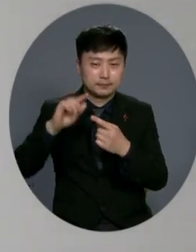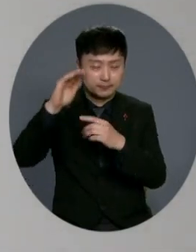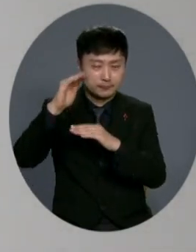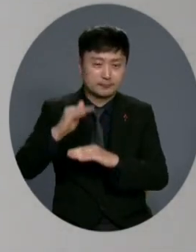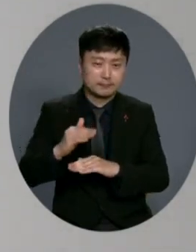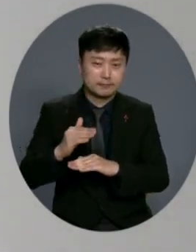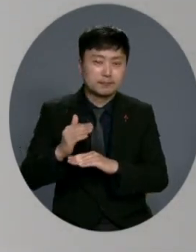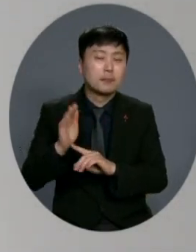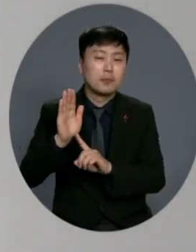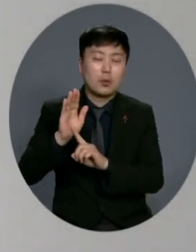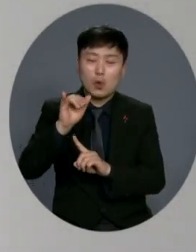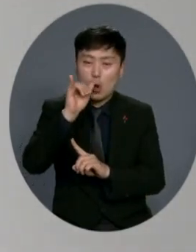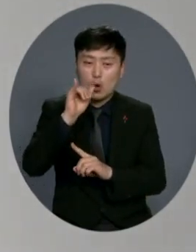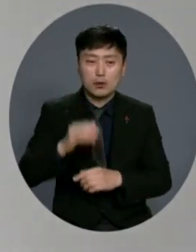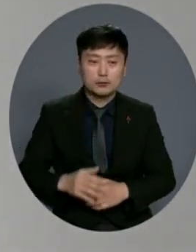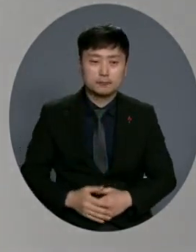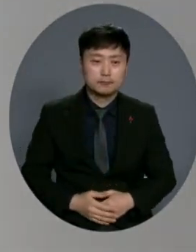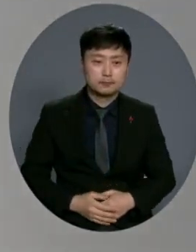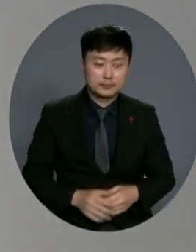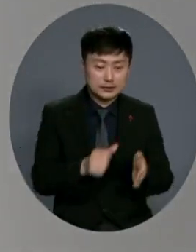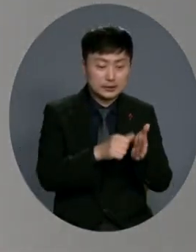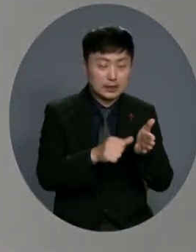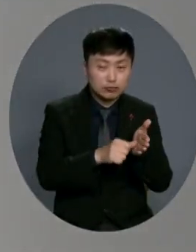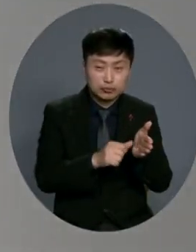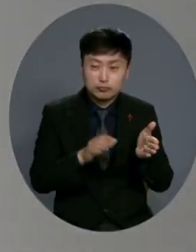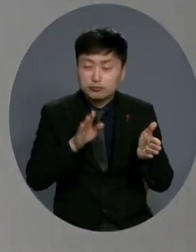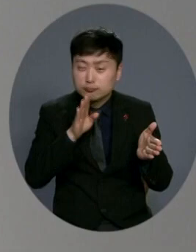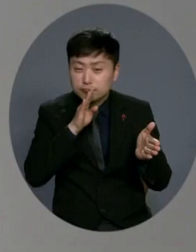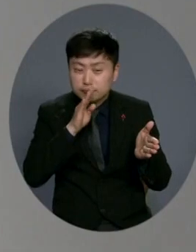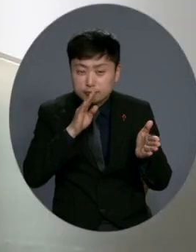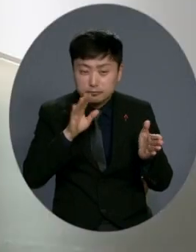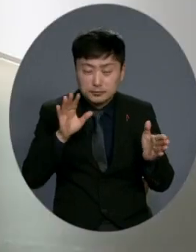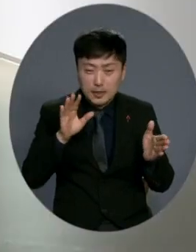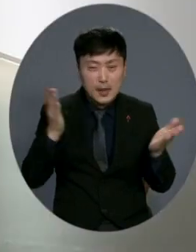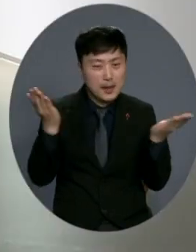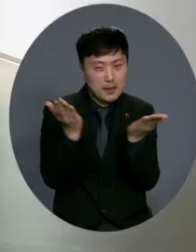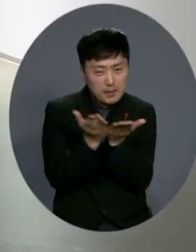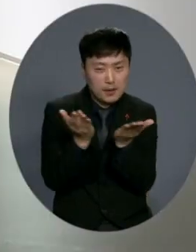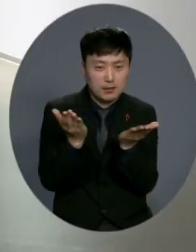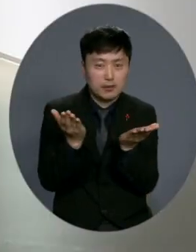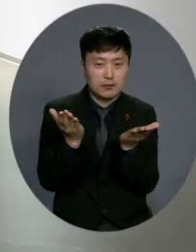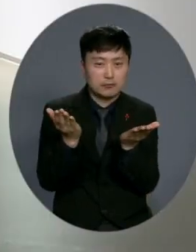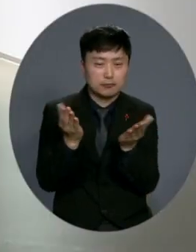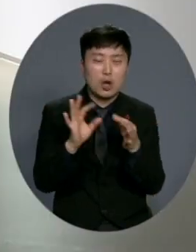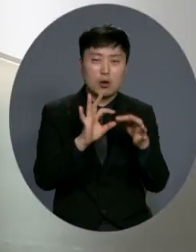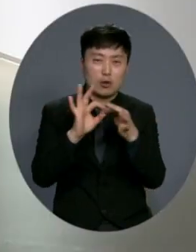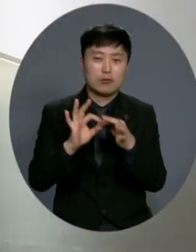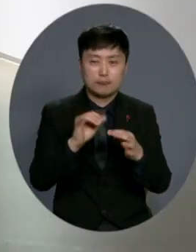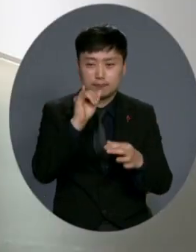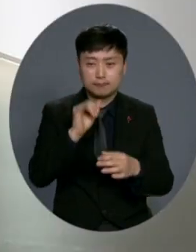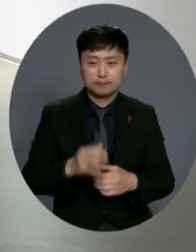작품의 경계를 전시 공간에 스며들게 해 실제와 작품 사이를 미니멀하게 연결하기도 합니다.